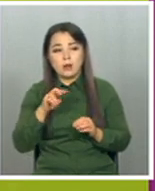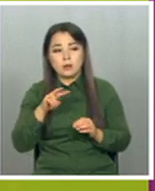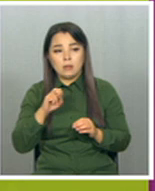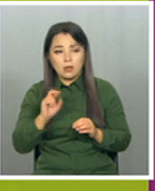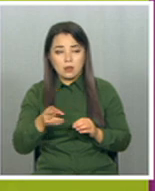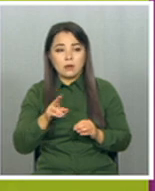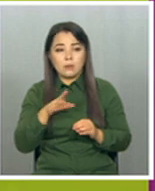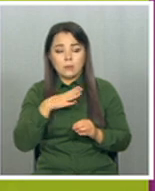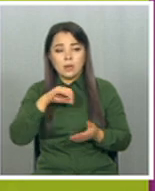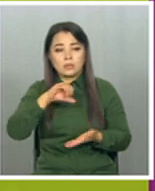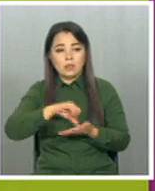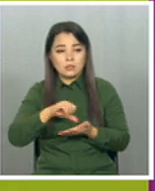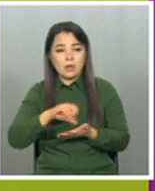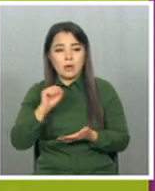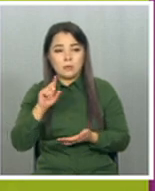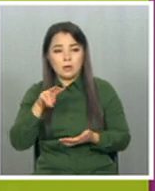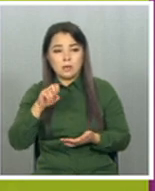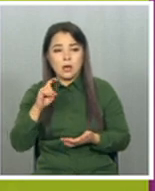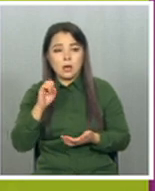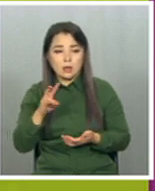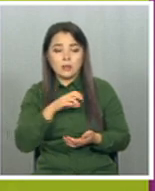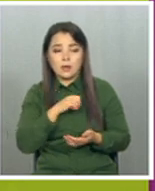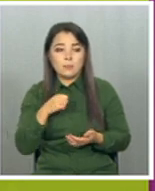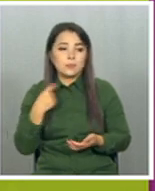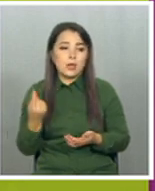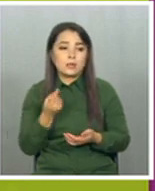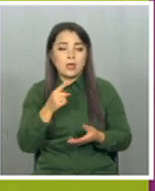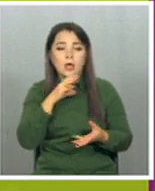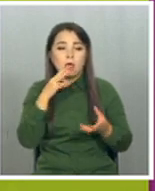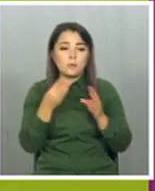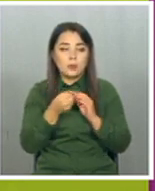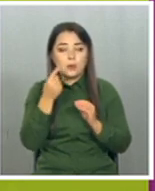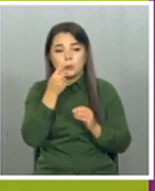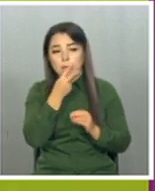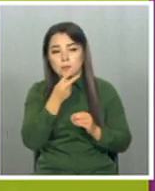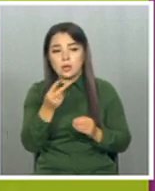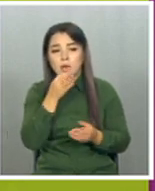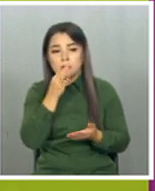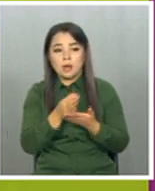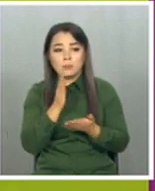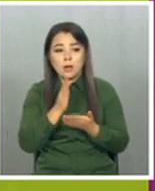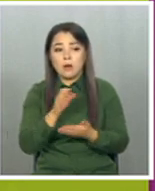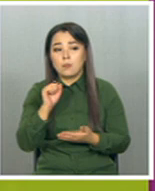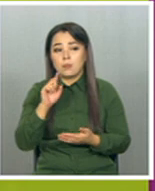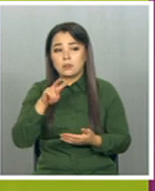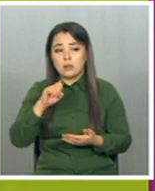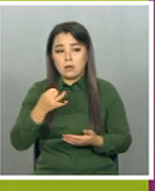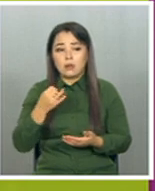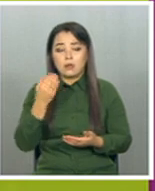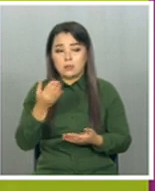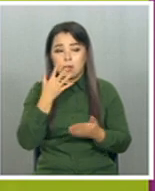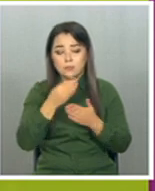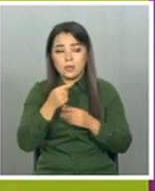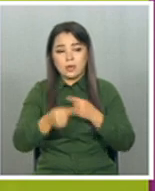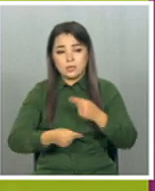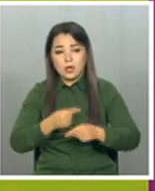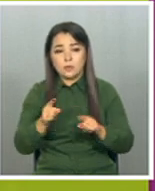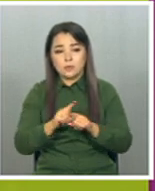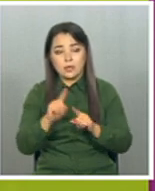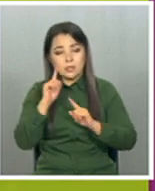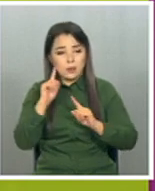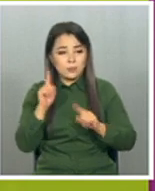мәшһүр Жүсіптің Абылайханның ең алғашқы ауызға ілініп көзге түскені, Абылай Аспас Арқаның сары белі